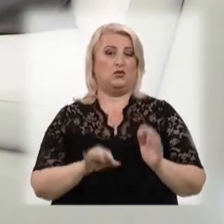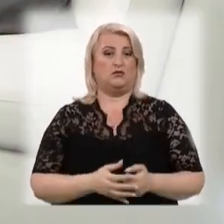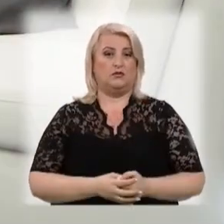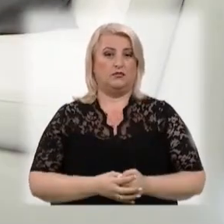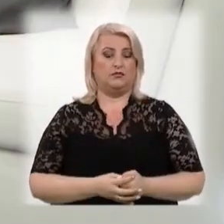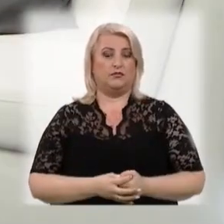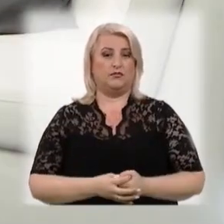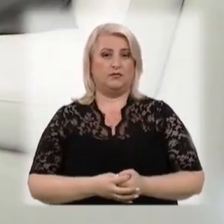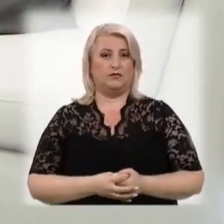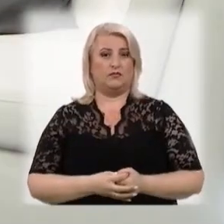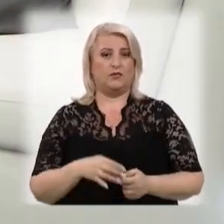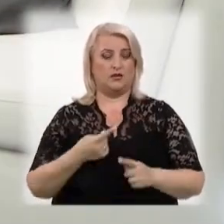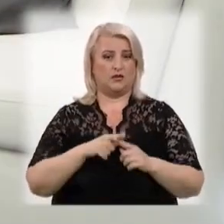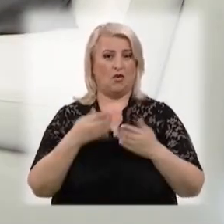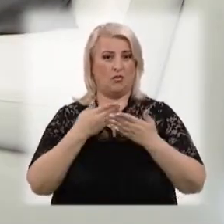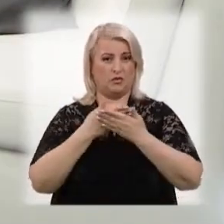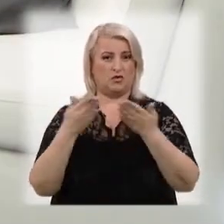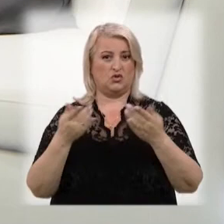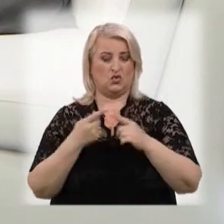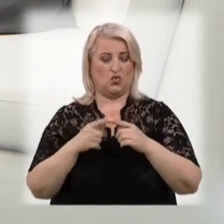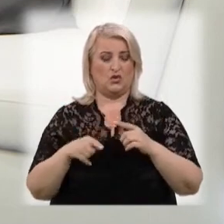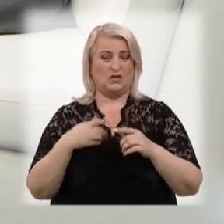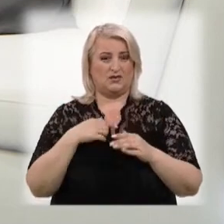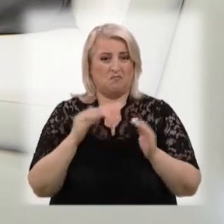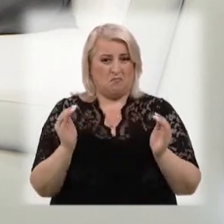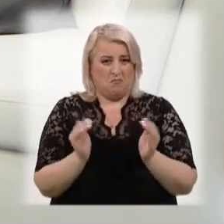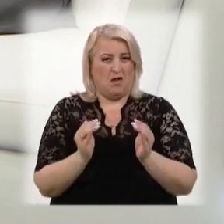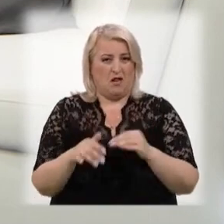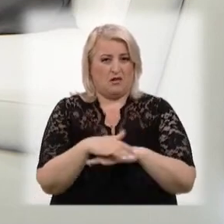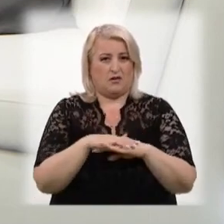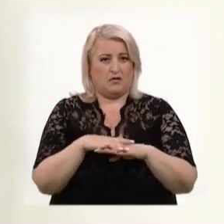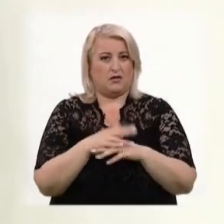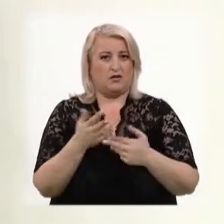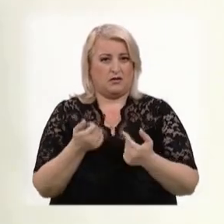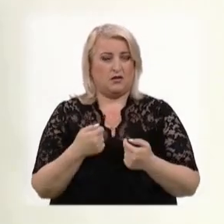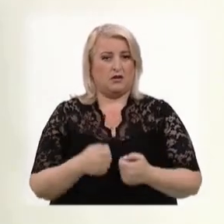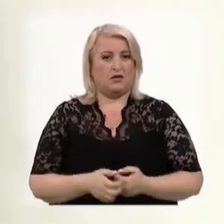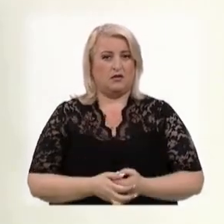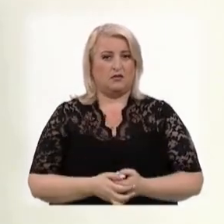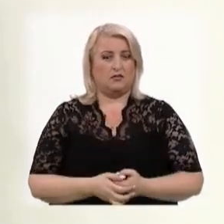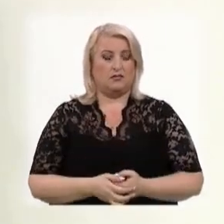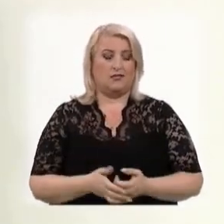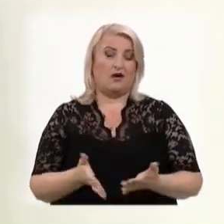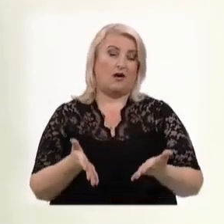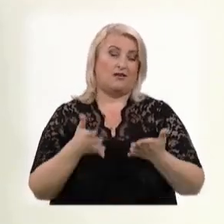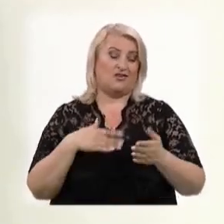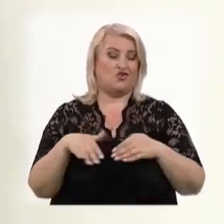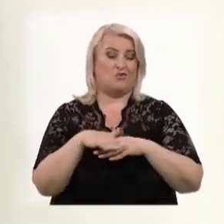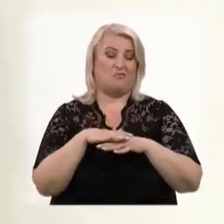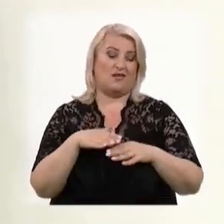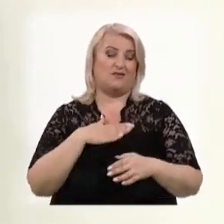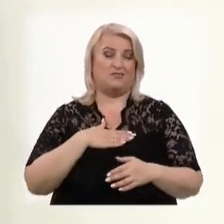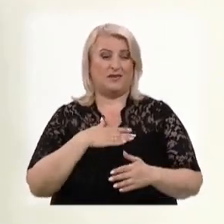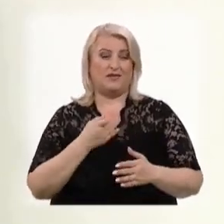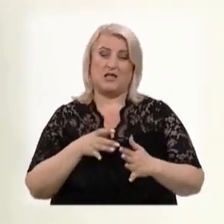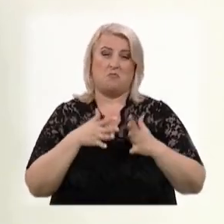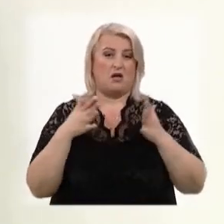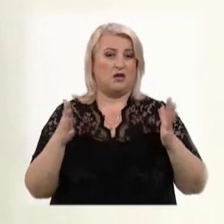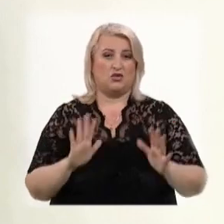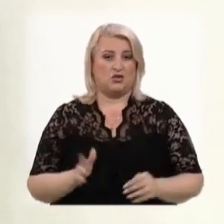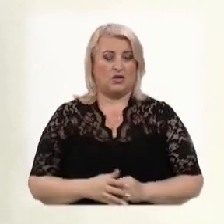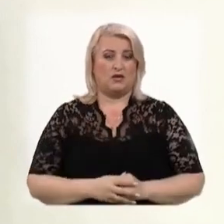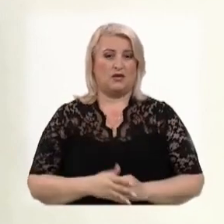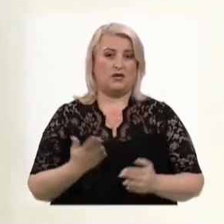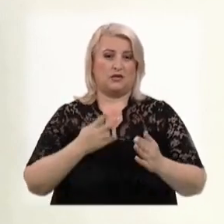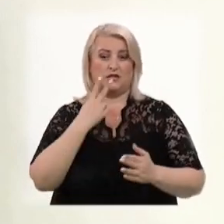și la faptul ca gândeam într o piață mică Oare cum chiar și pe Nichita au mână cu siguranță pe să nostru nu este o mare dacă